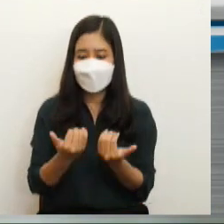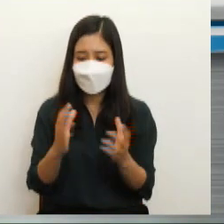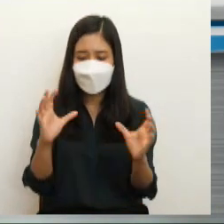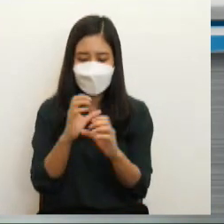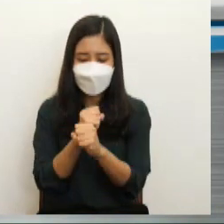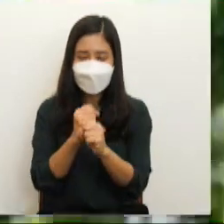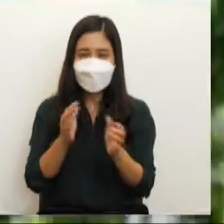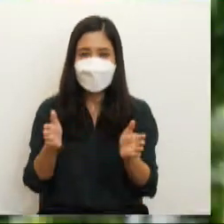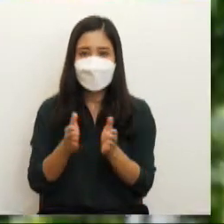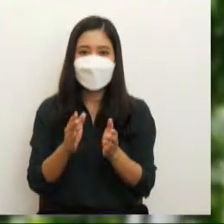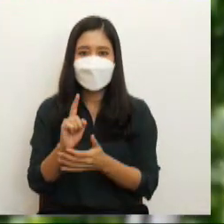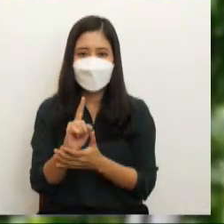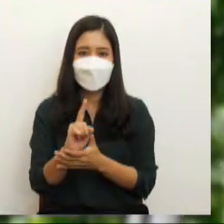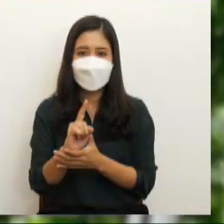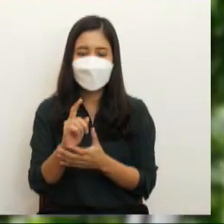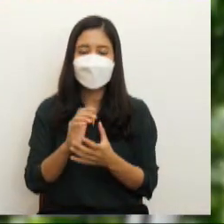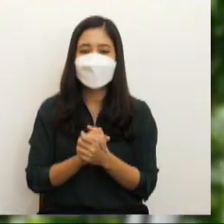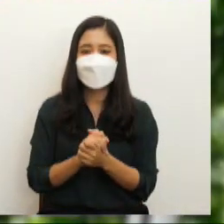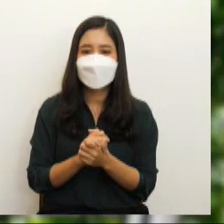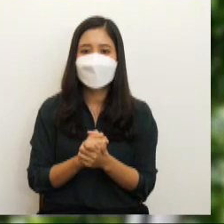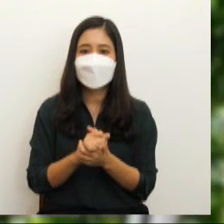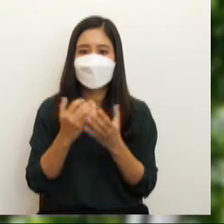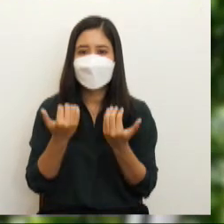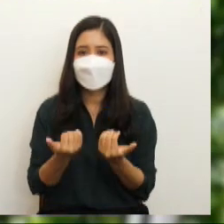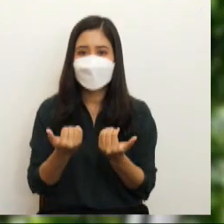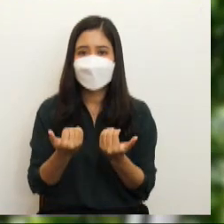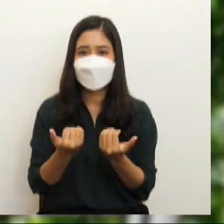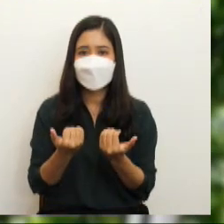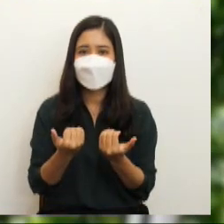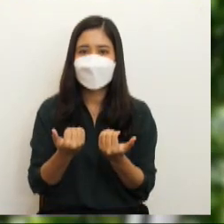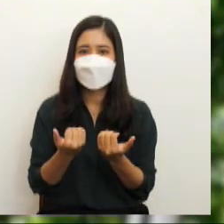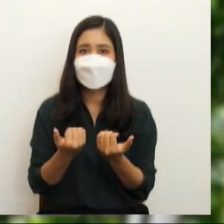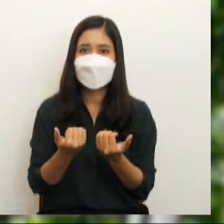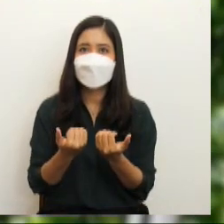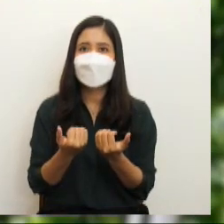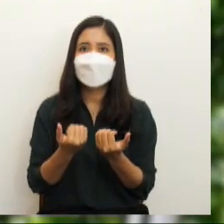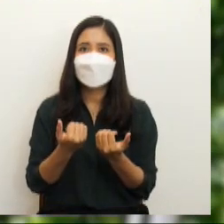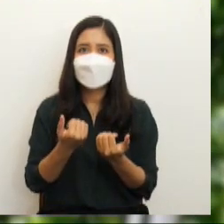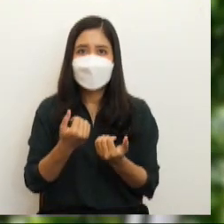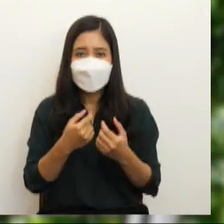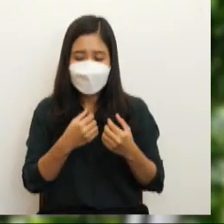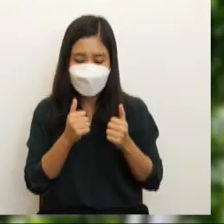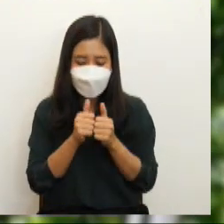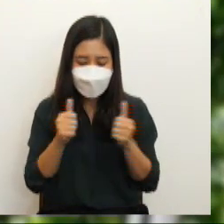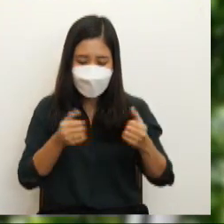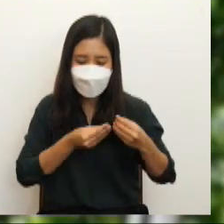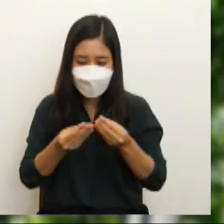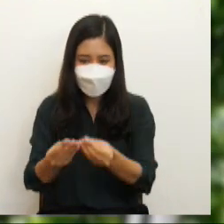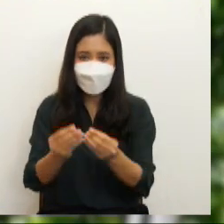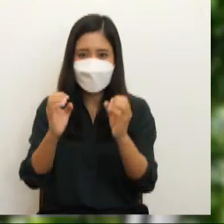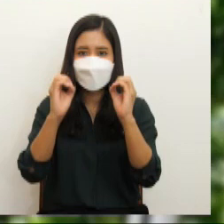2ส่วนนั่นคือส่วนแรกก็คงต้องขอบคุณและส่งความปรารถนาดีไปยังเพื่อนครูและผู้บริหารทุกๆท่